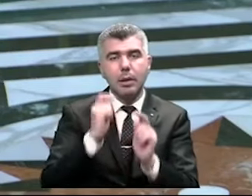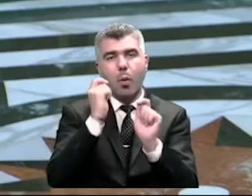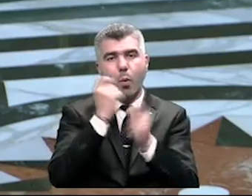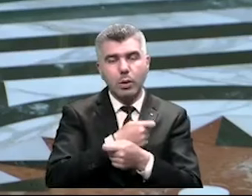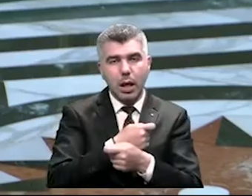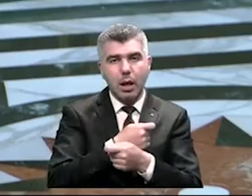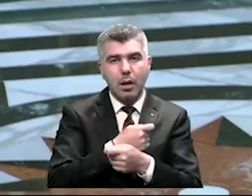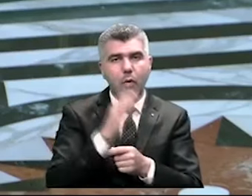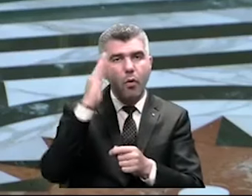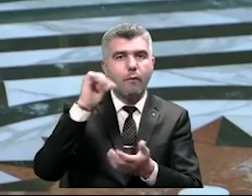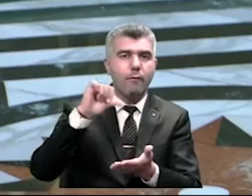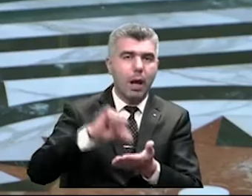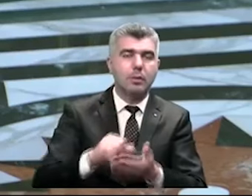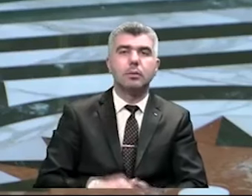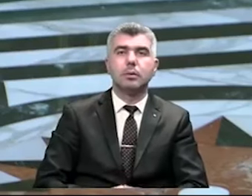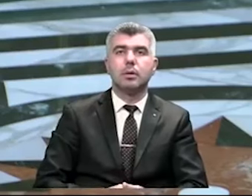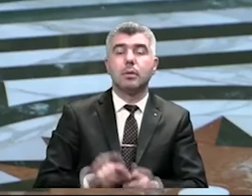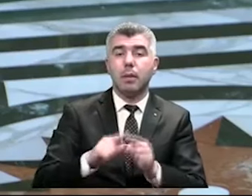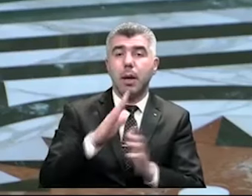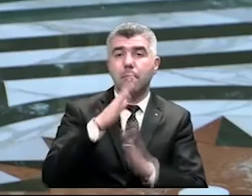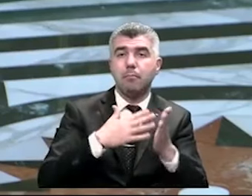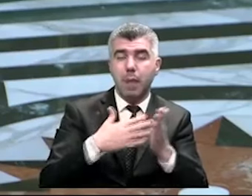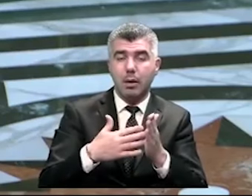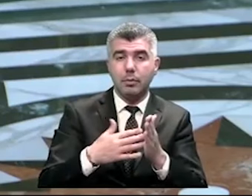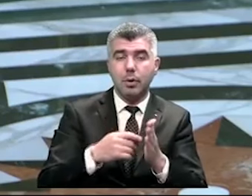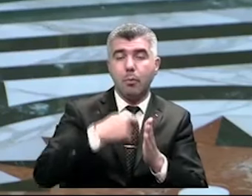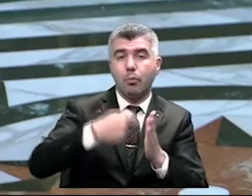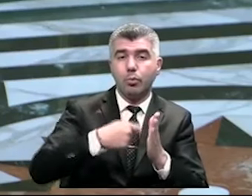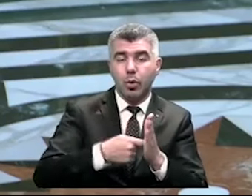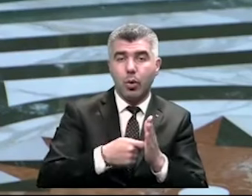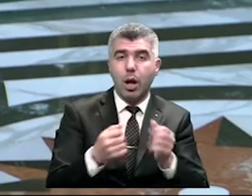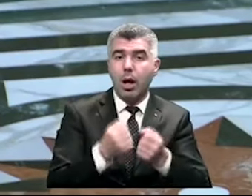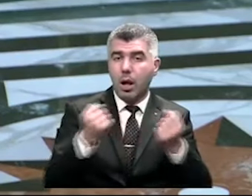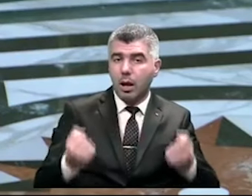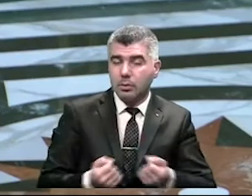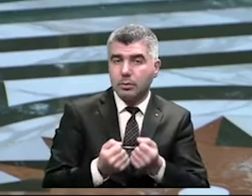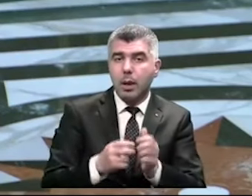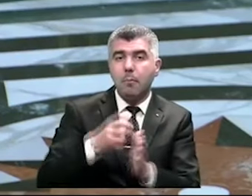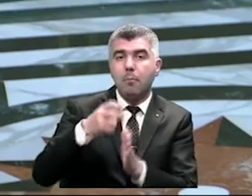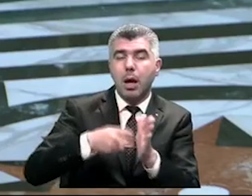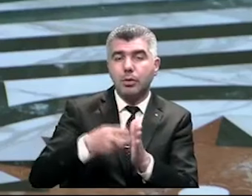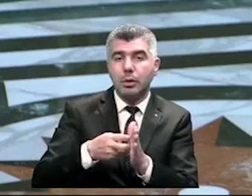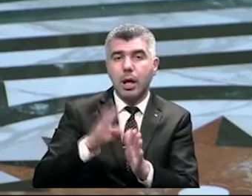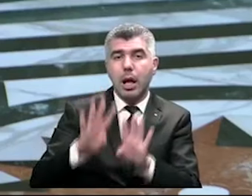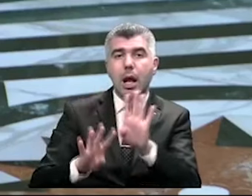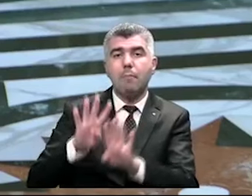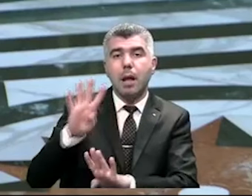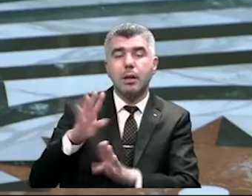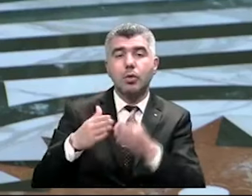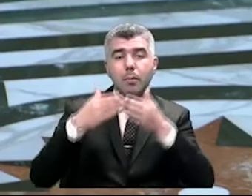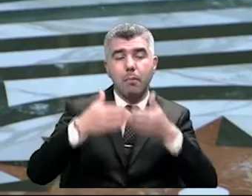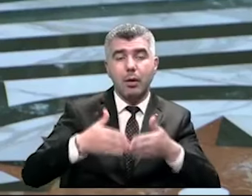يمر بمدينه فاس ولكن تشمل هذا المخطط ايضا مشاريع باش نوصل السكه ل 14 الميناء و 12